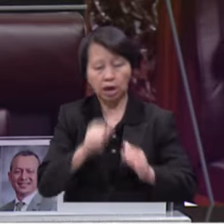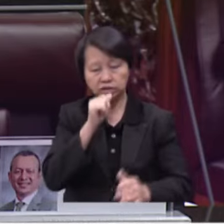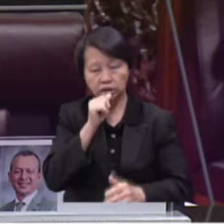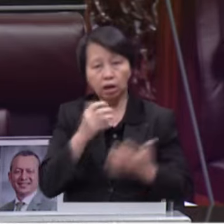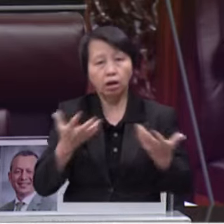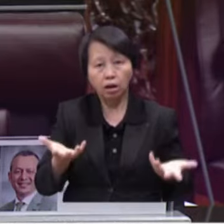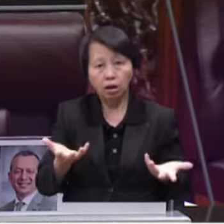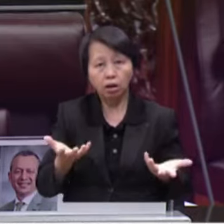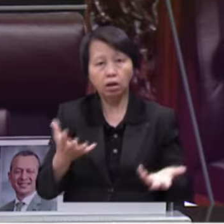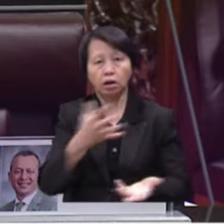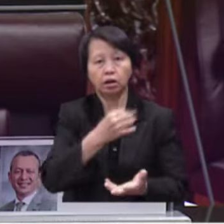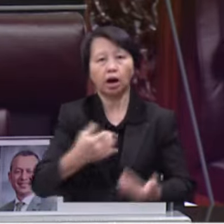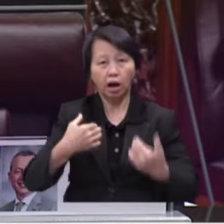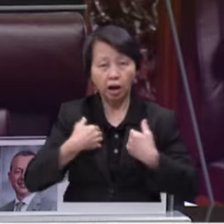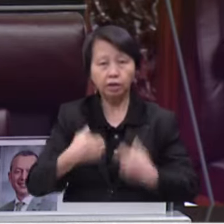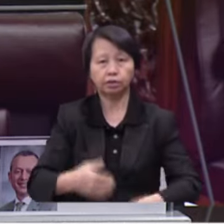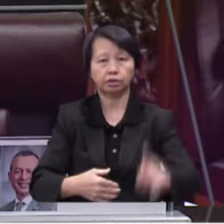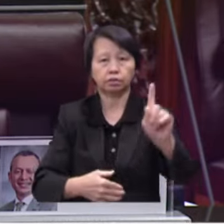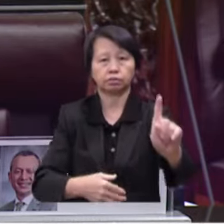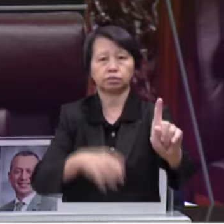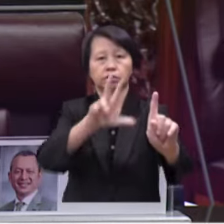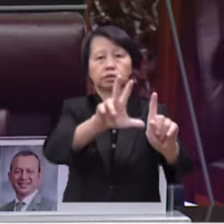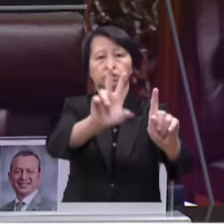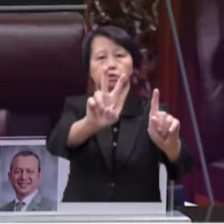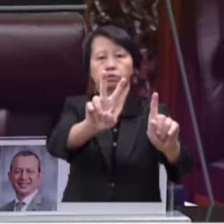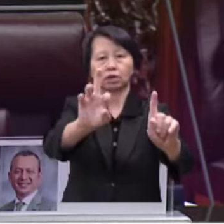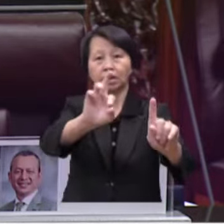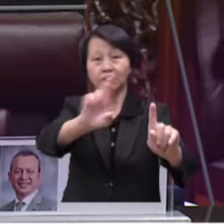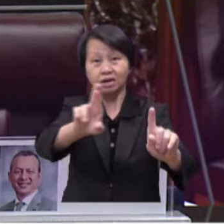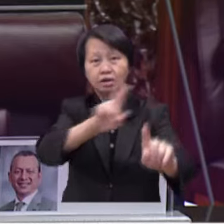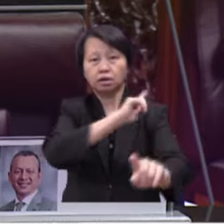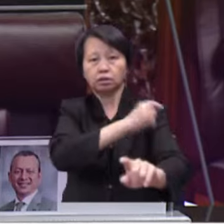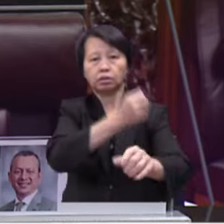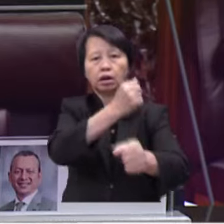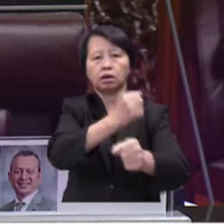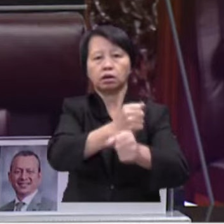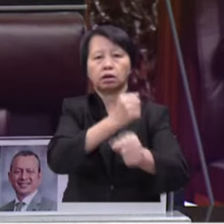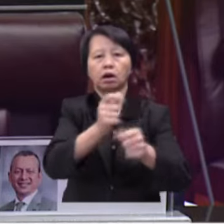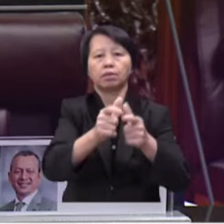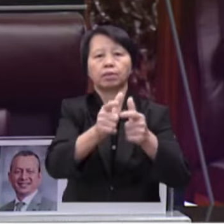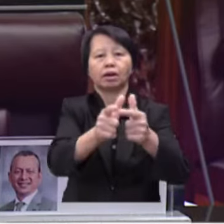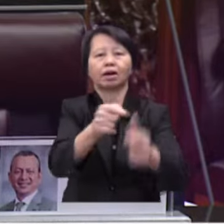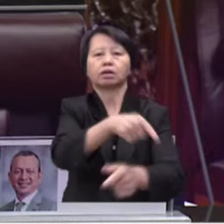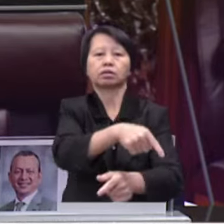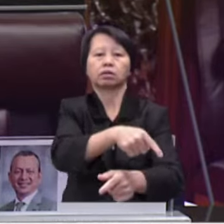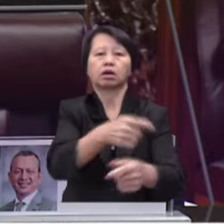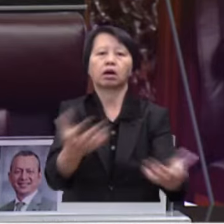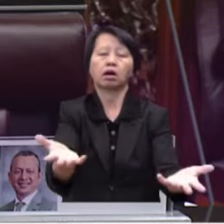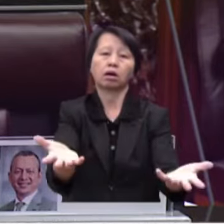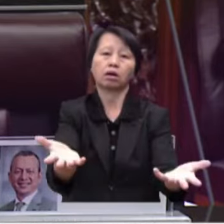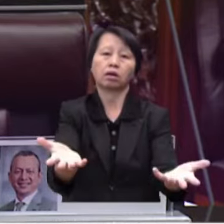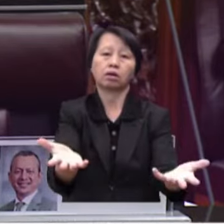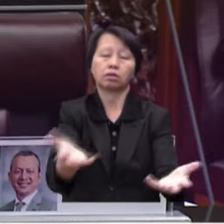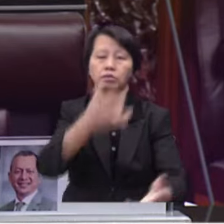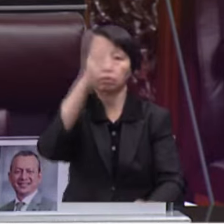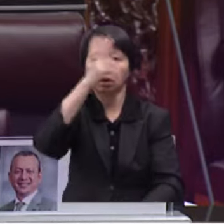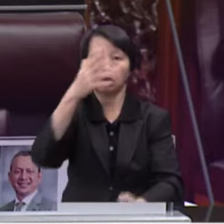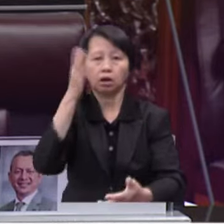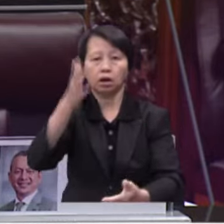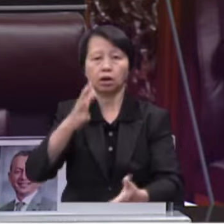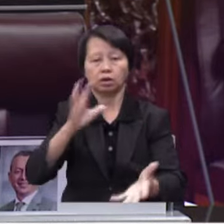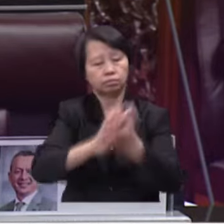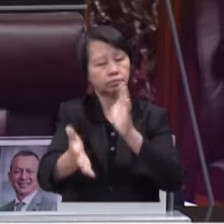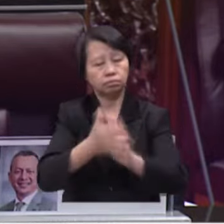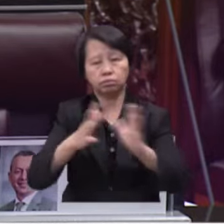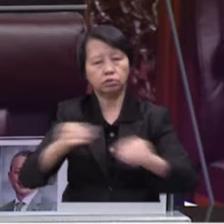tambahan pula ada 132.000 tenaga kerja pelarian itu bagaimana kerajaan akan